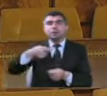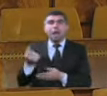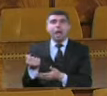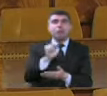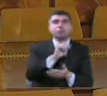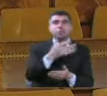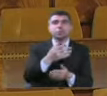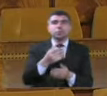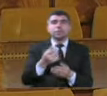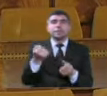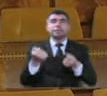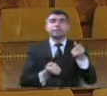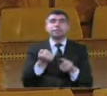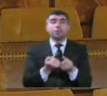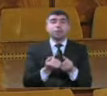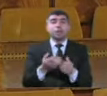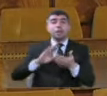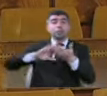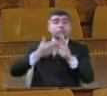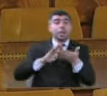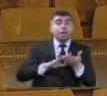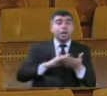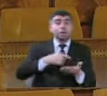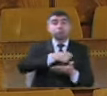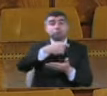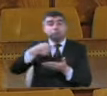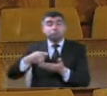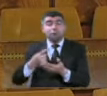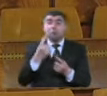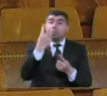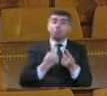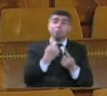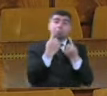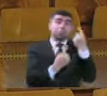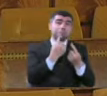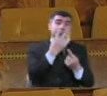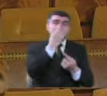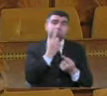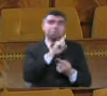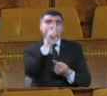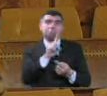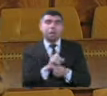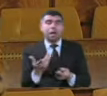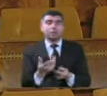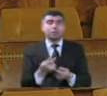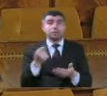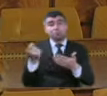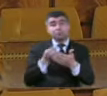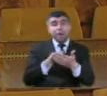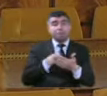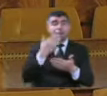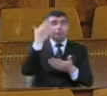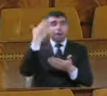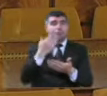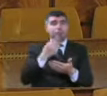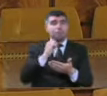ديال التربيه الوطنيه كيتعطى لبعض الجمعيات، ما عرفتش كيفاش كيتم التوزيع ديالها، لان حنا توصلنا بواحد العدد ديال الشكايات، كاين اللي كيتوصل وكاين ما